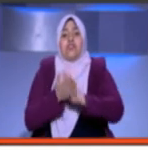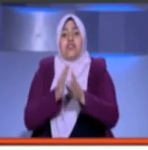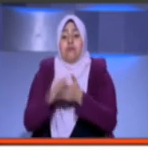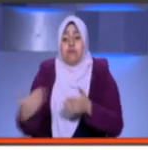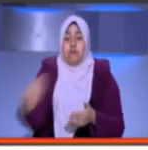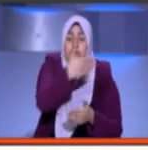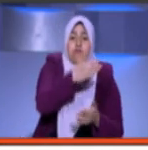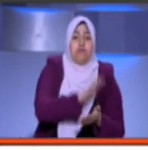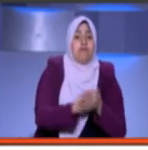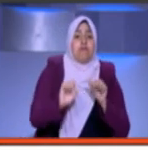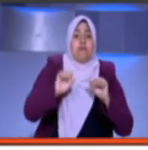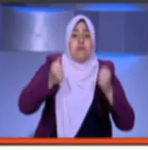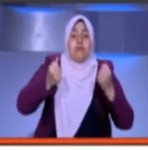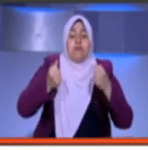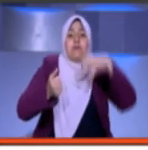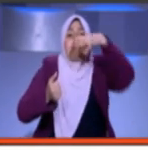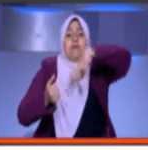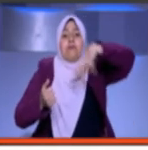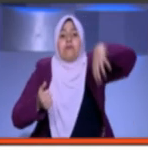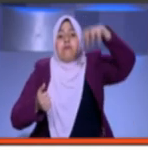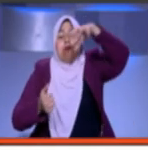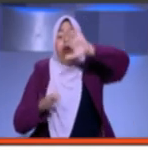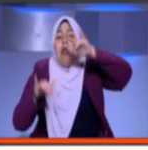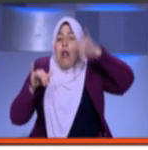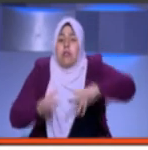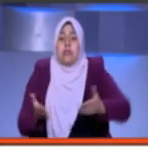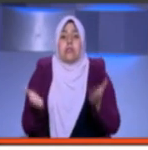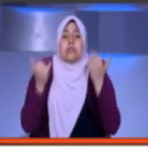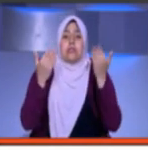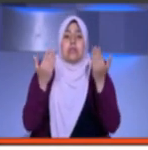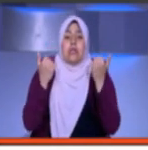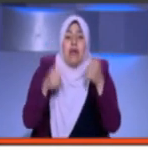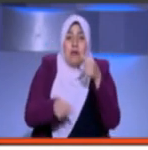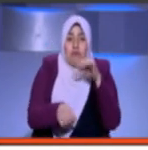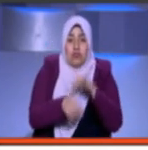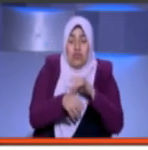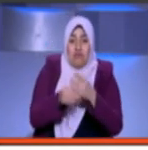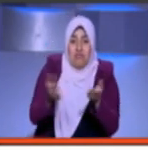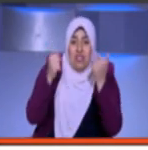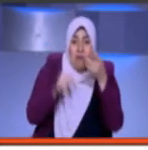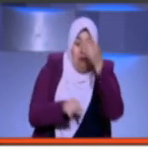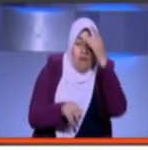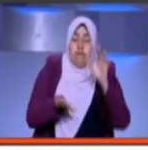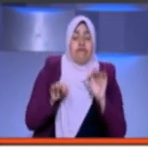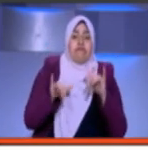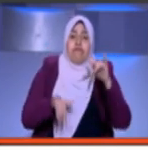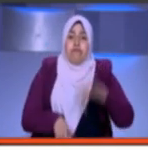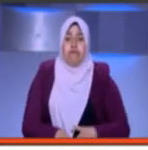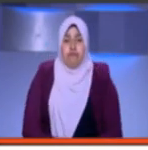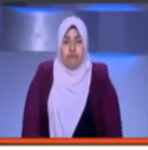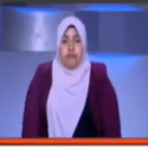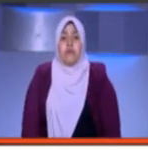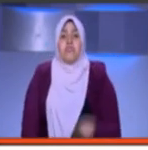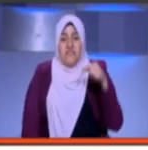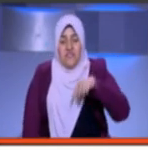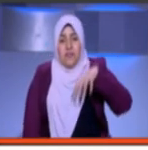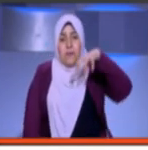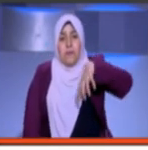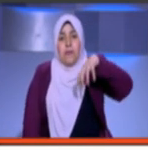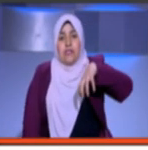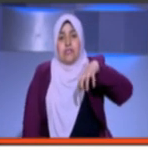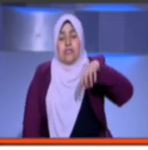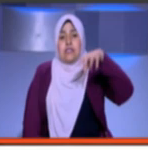تكون هناك استيعاب لمستشفيات أخرى. حيث أيضا هناك مدينة تدعى مدينة سوريا،